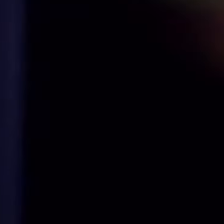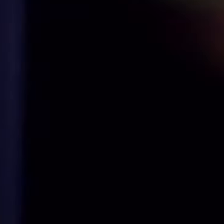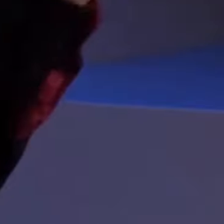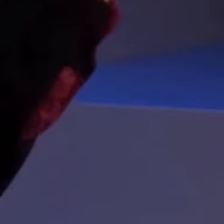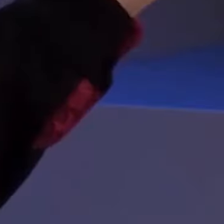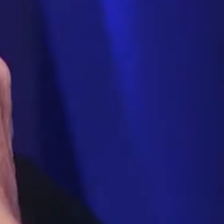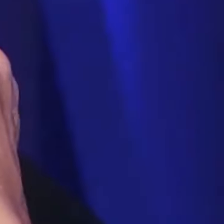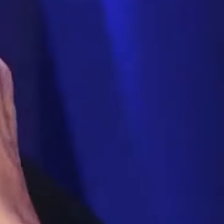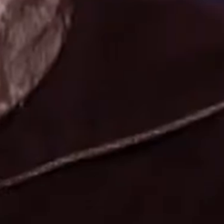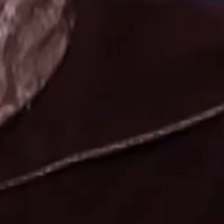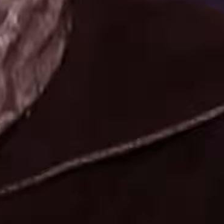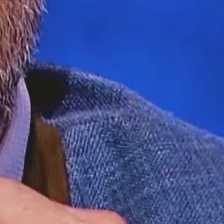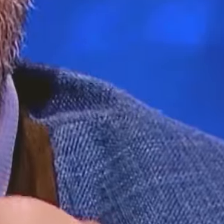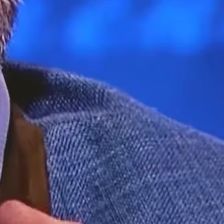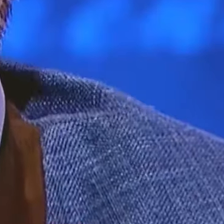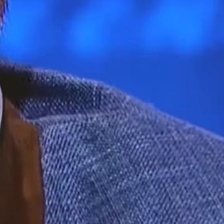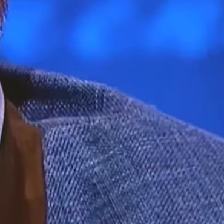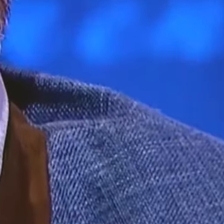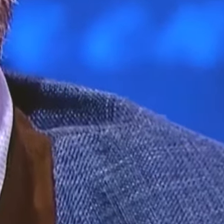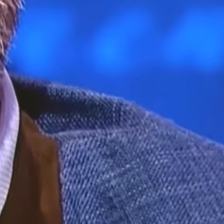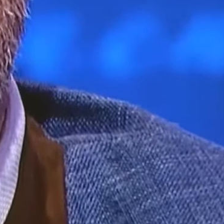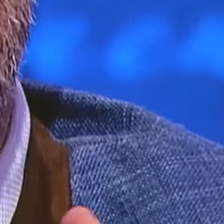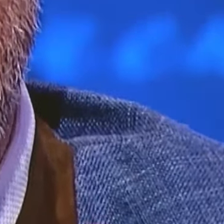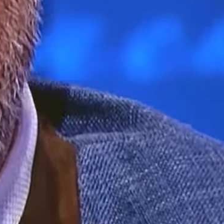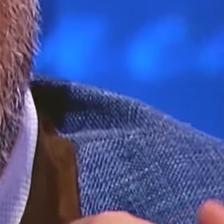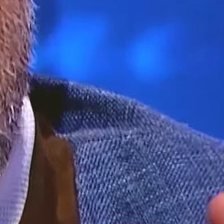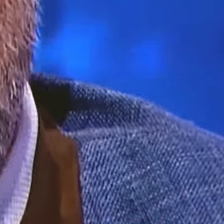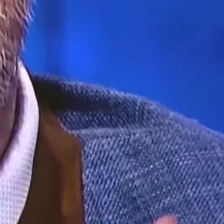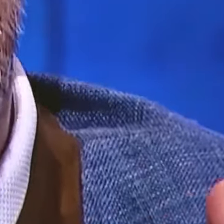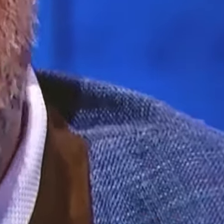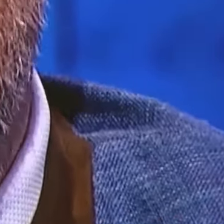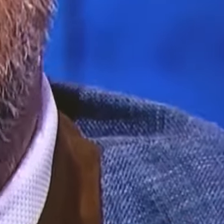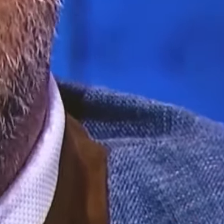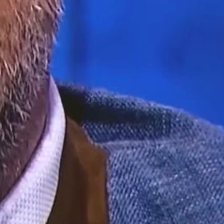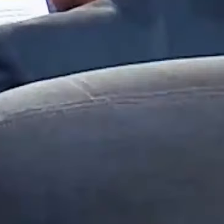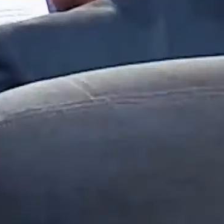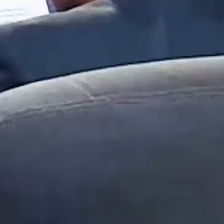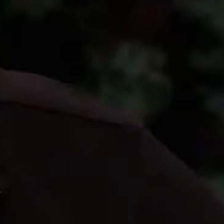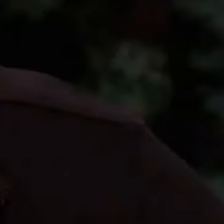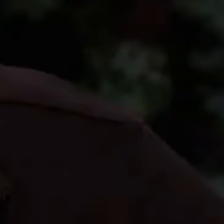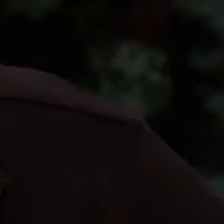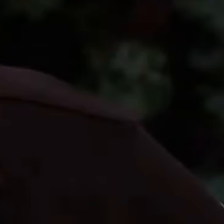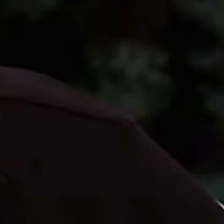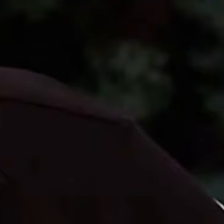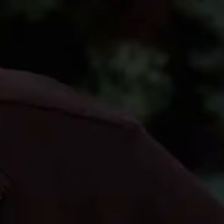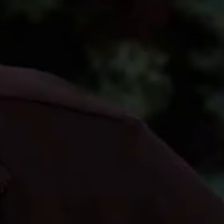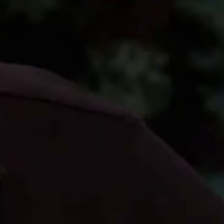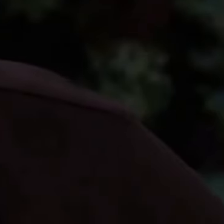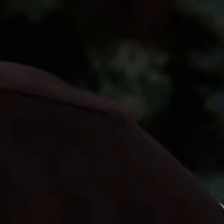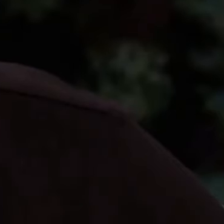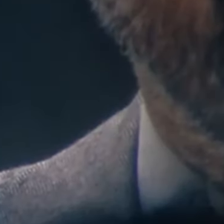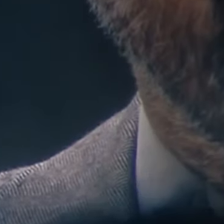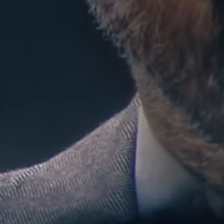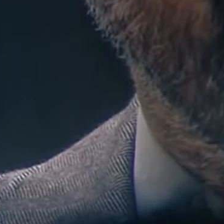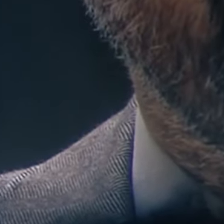самом главном. Приходилось когда-нибудь кого-нибудь так тяжело, мучительно прощать? Ведь нет ничего важнее на этой земле,